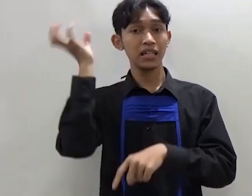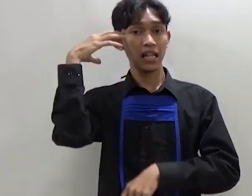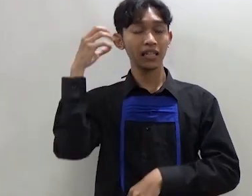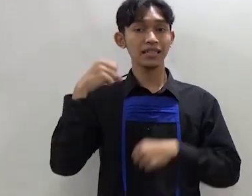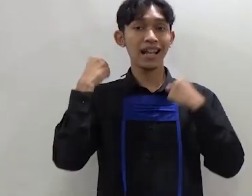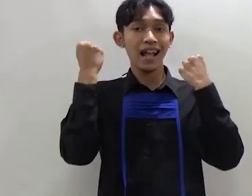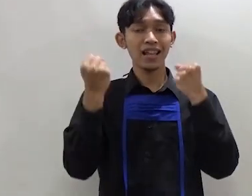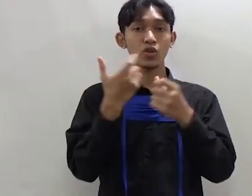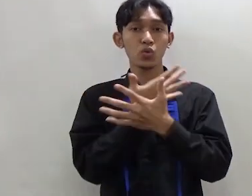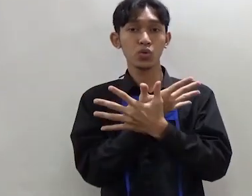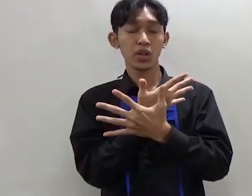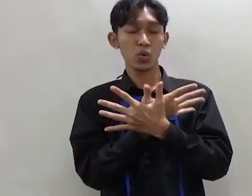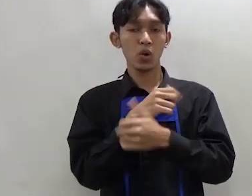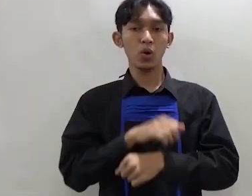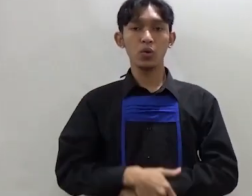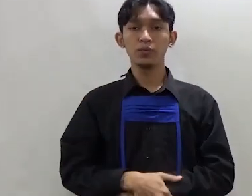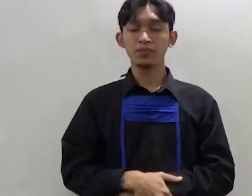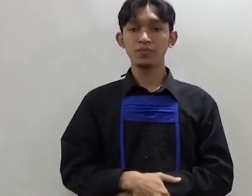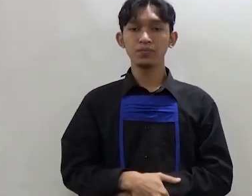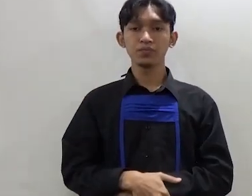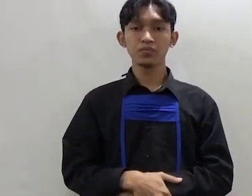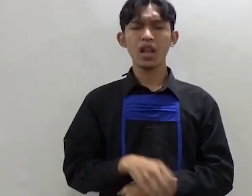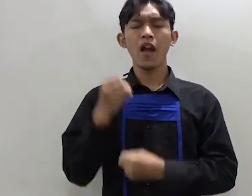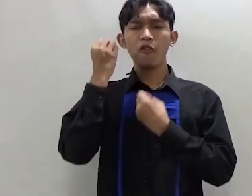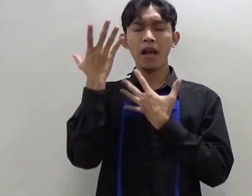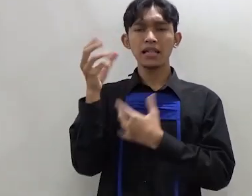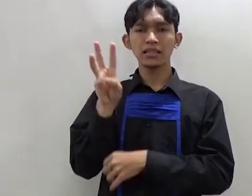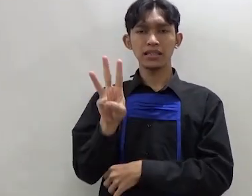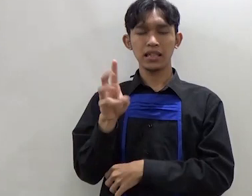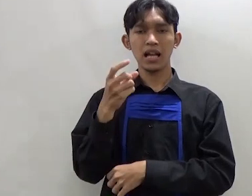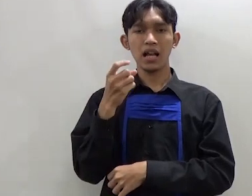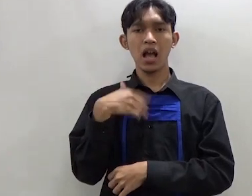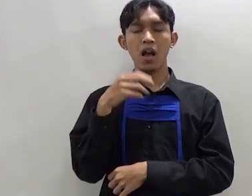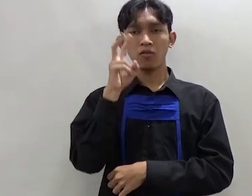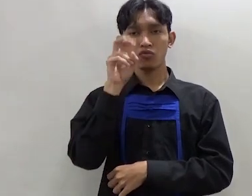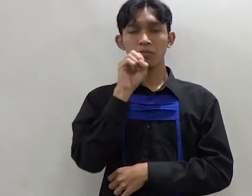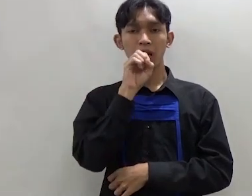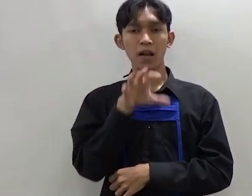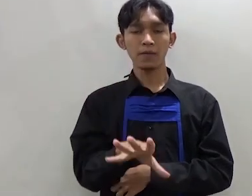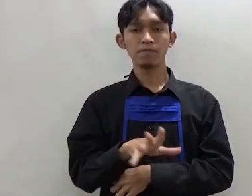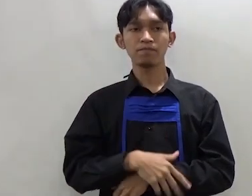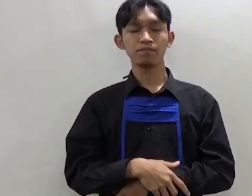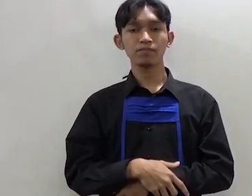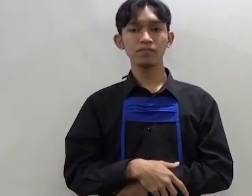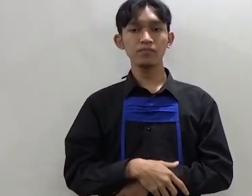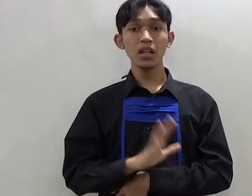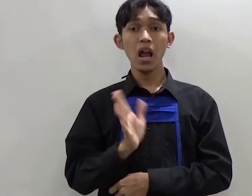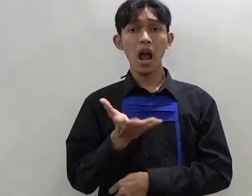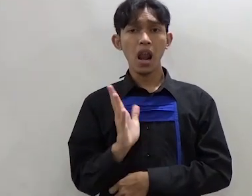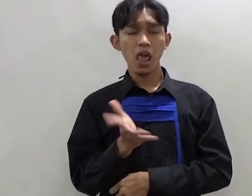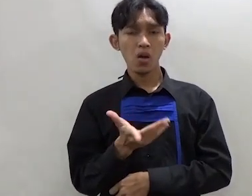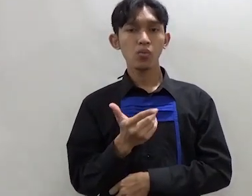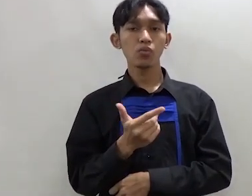mencegah terjadinya kegiatan atau mencegah kegiatan yang berpotensi menimbulkan kerumunan